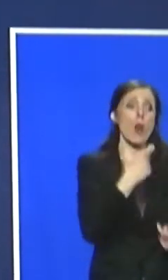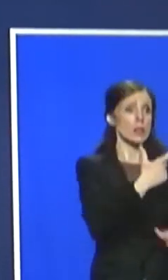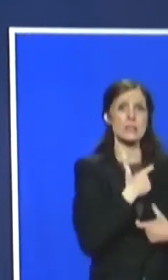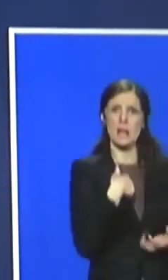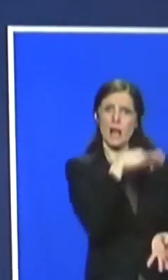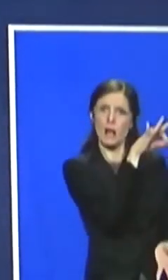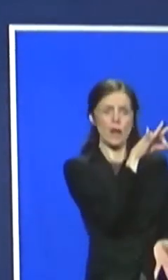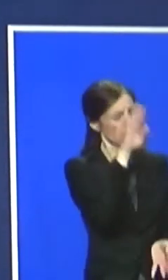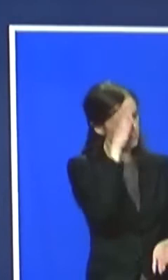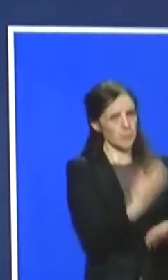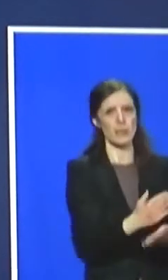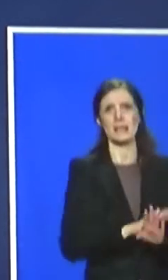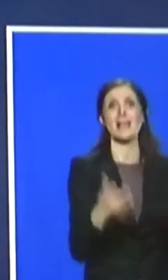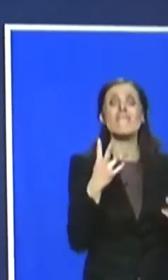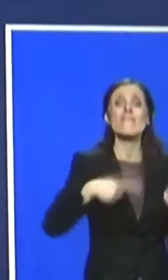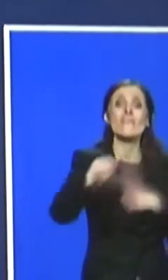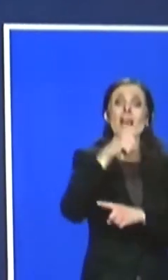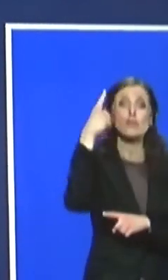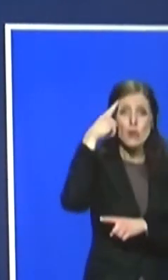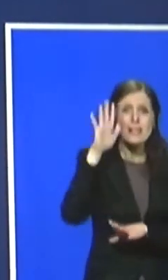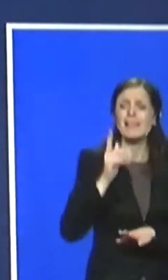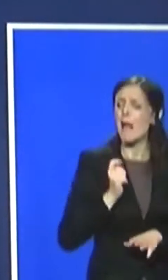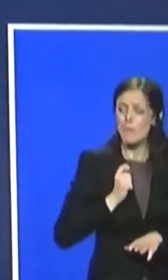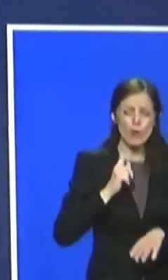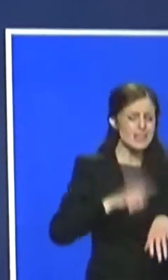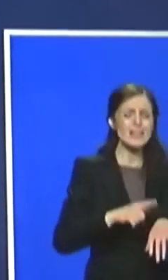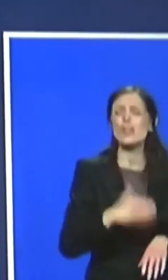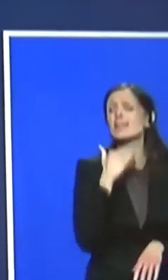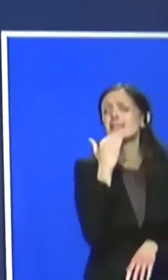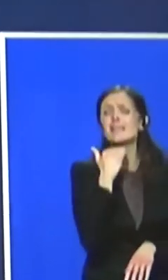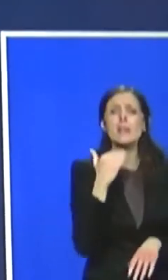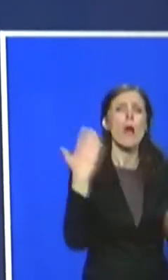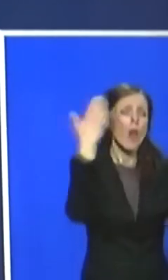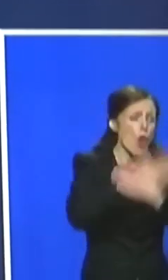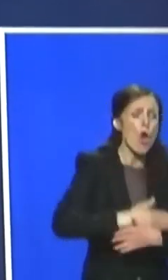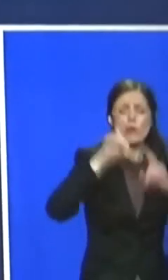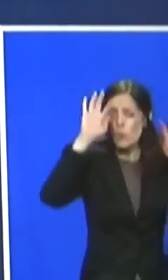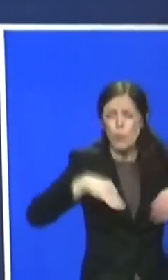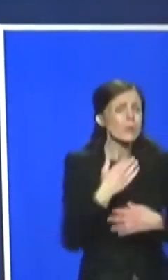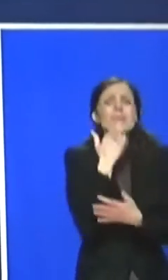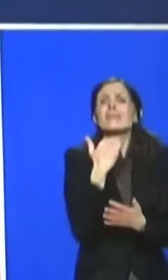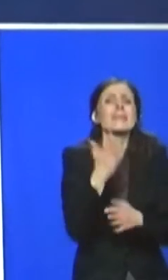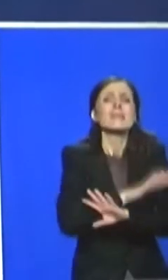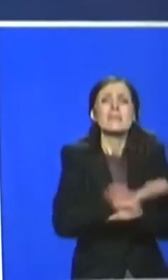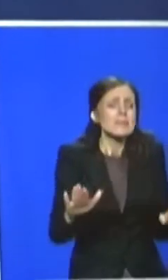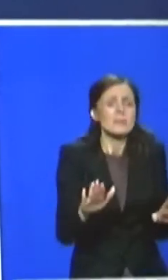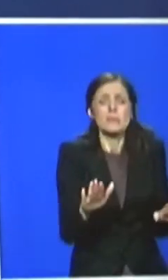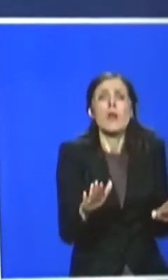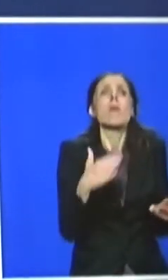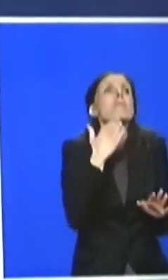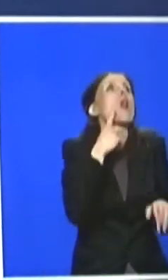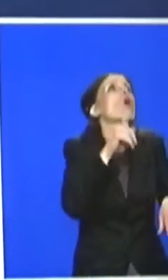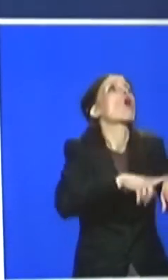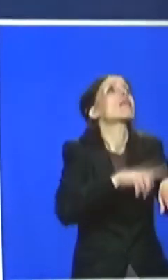naš narod, za naše građane da znaju da praktično u bilo koje doba, dana i noći, kao što je to bilo i pre COVID-a i kao što će biti i